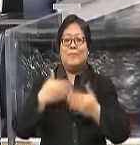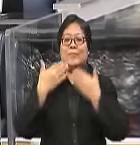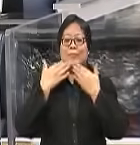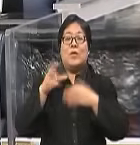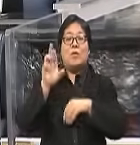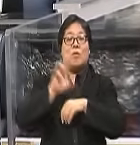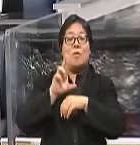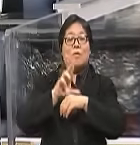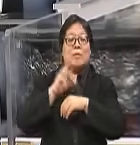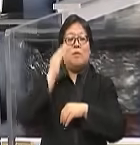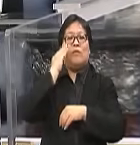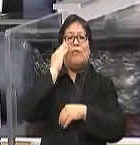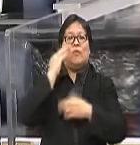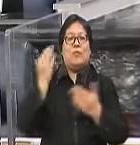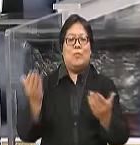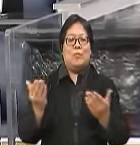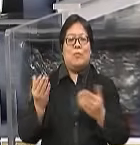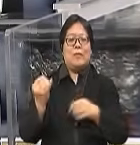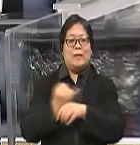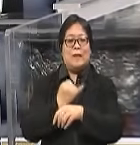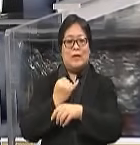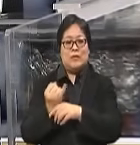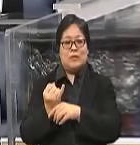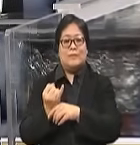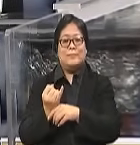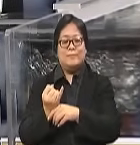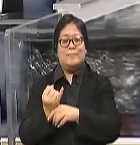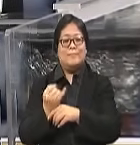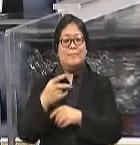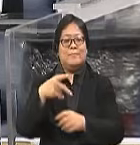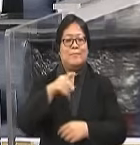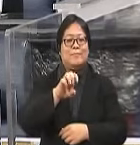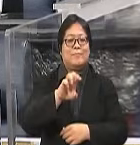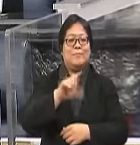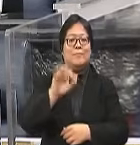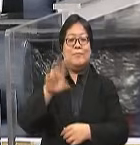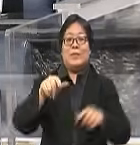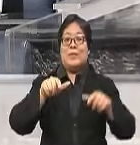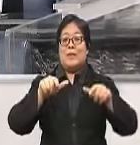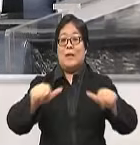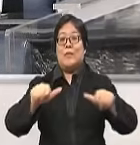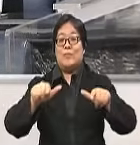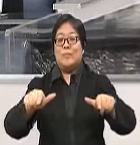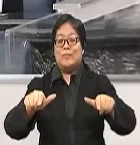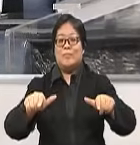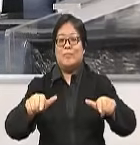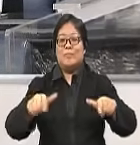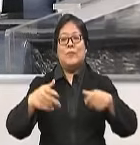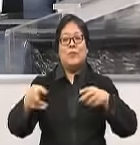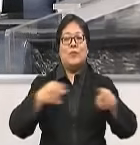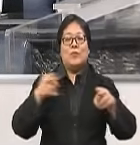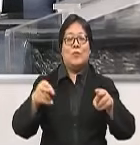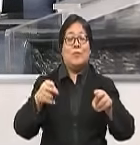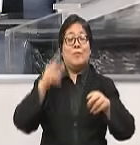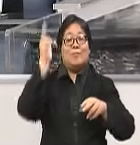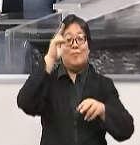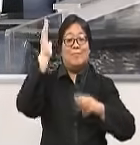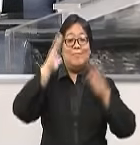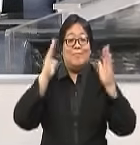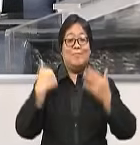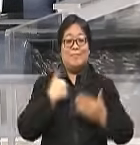Rumpin karena sangat peket tentang industri apa peny perabot kayunya dengan yang telah diusulkan di negara kita